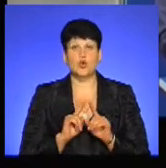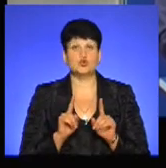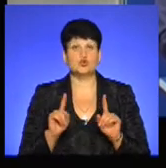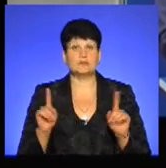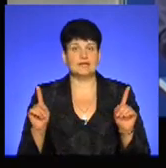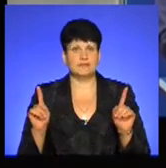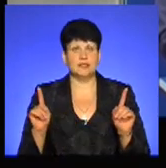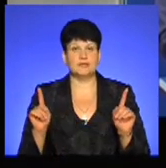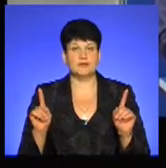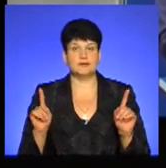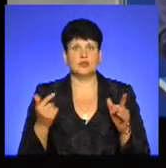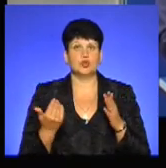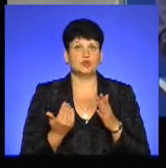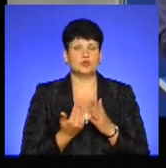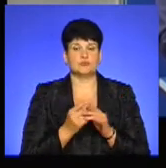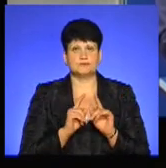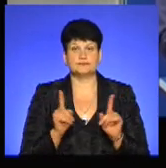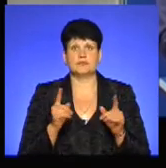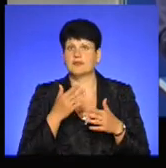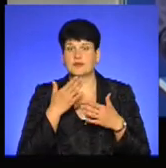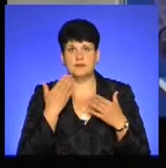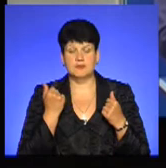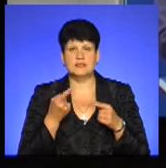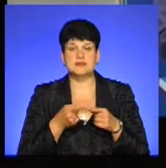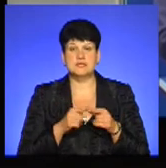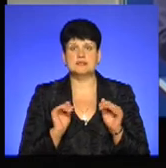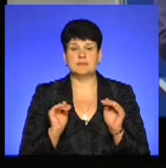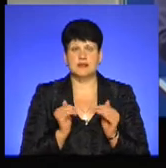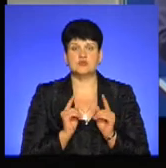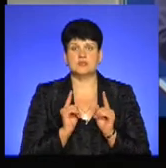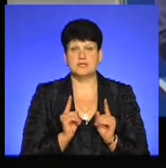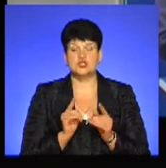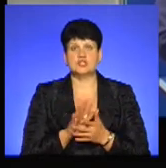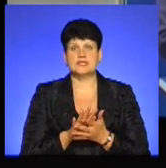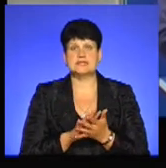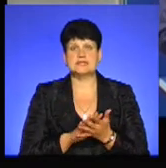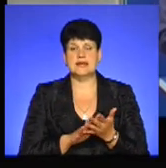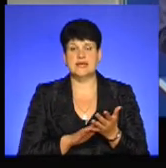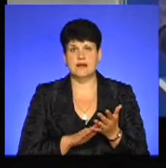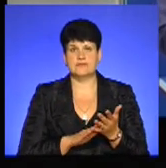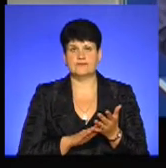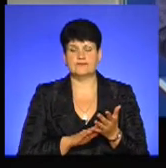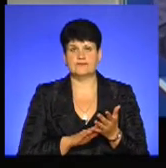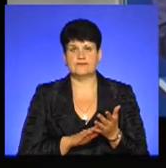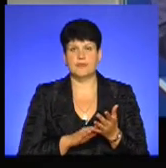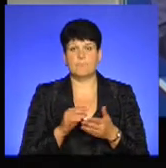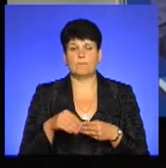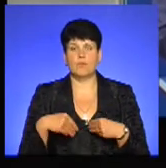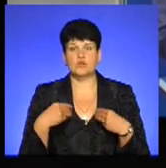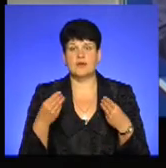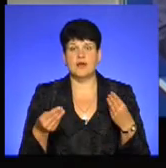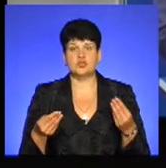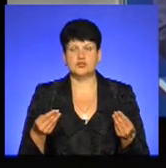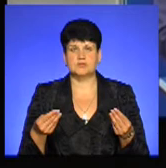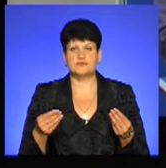таких нововведень немає. Єдине, що зменшено кількість заяв для подачі в